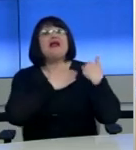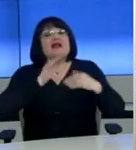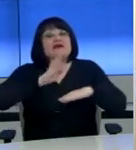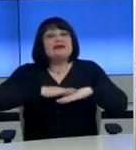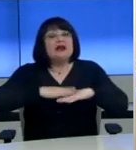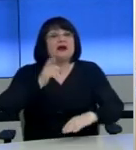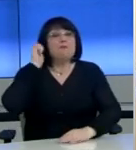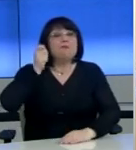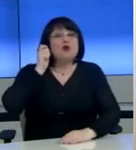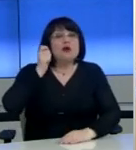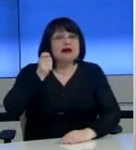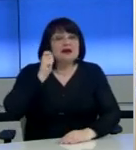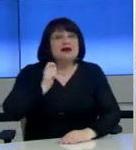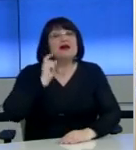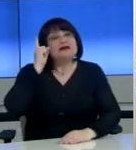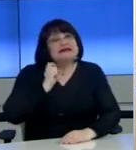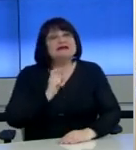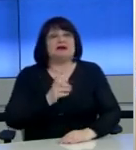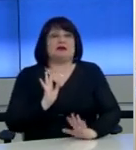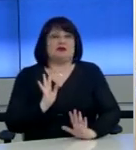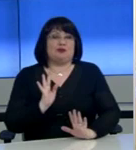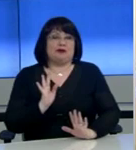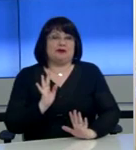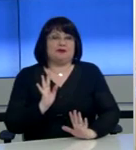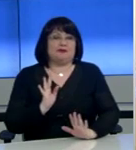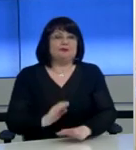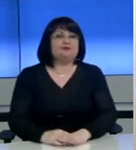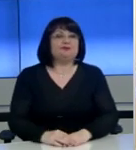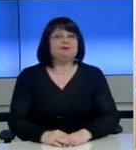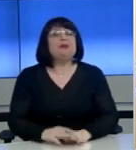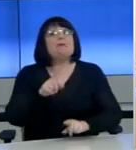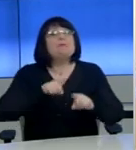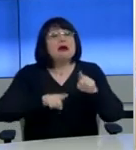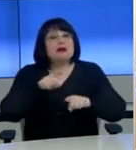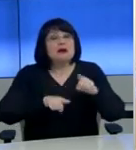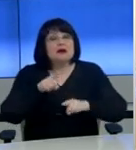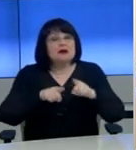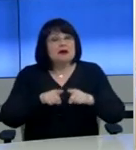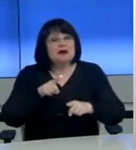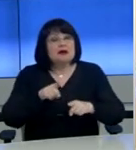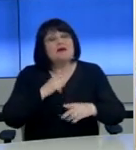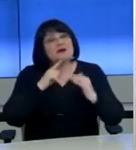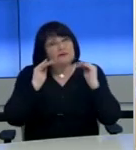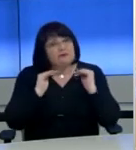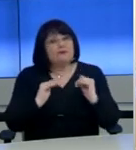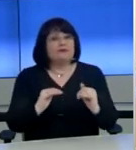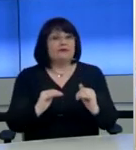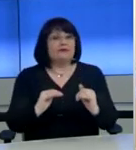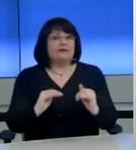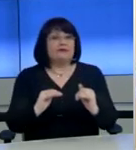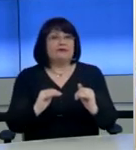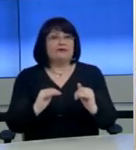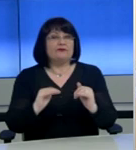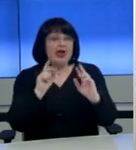γνωστή. Και για κάποιους εξ αυτών εξακολουθεί η εναντίον τους έρευνα από